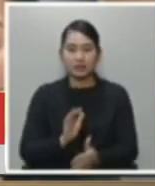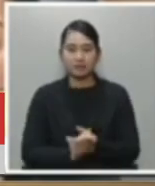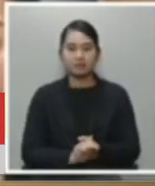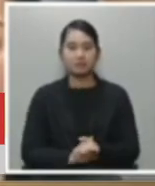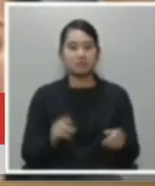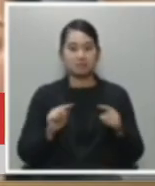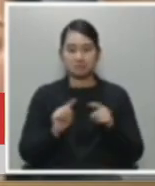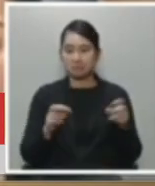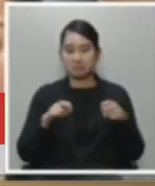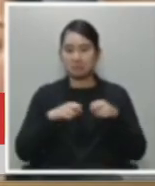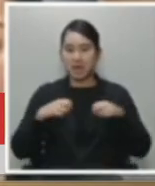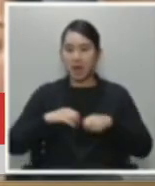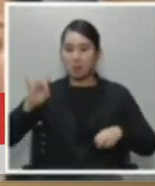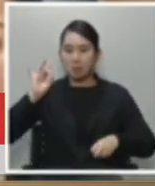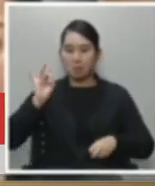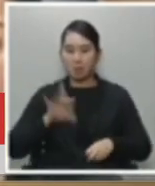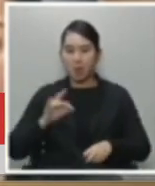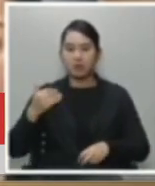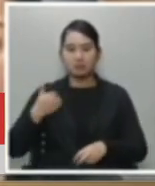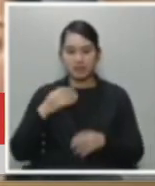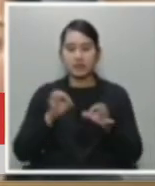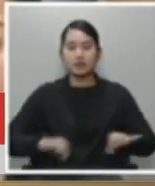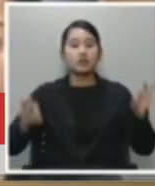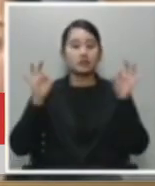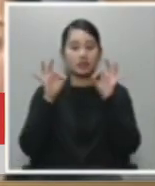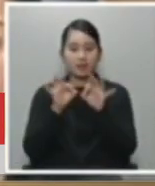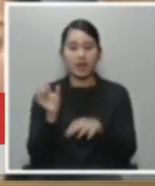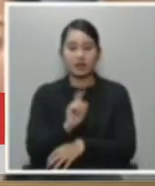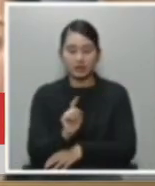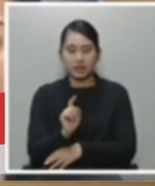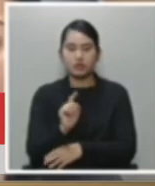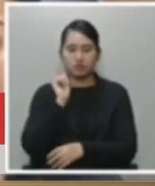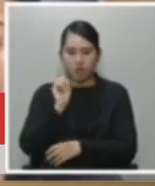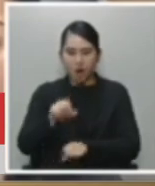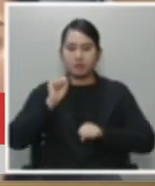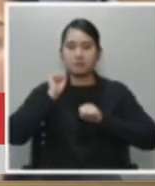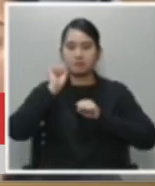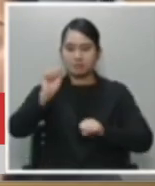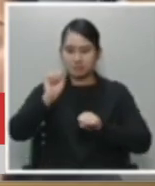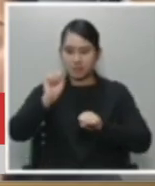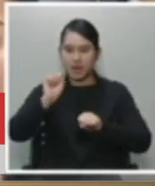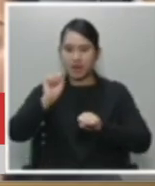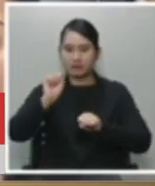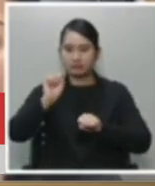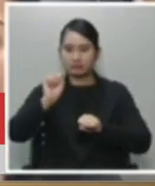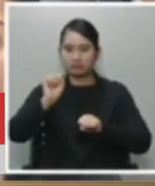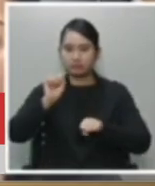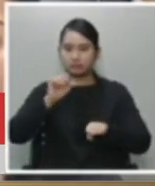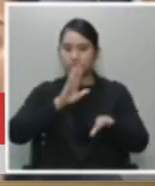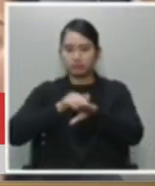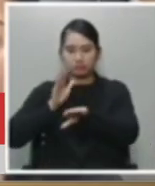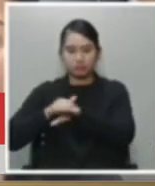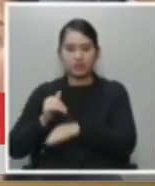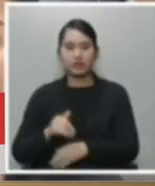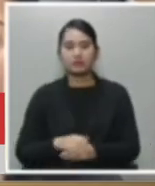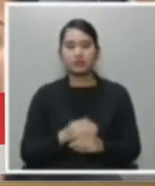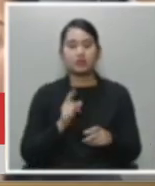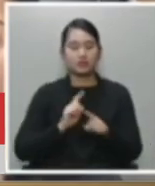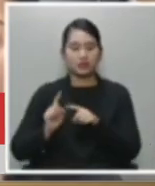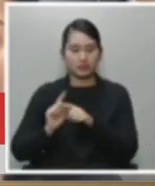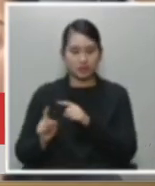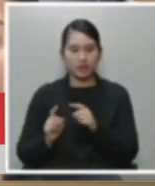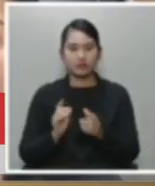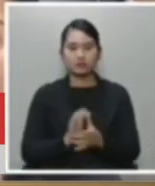ณ์ที่มีความรุนแรงที่มีความจำเป็นอย่างยิ่งที่ต้องประกาศสถานการณ์ฉุกเฉินและมีความชอบธรรมที่จะดำเนิน